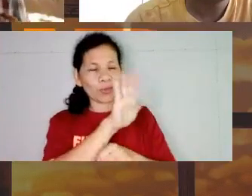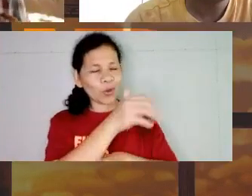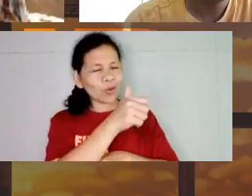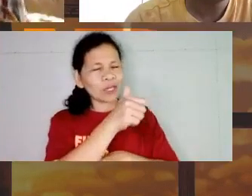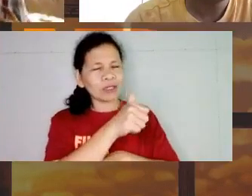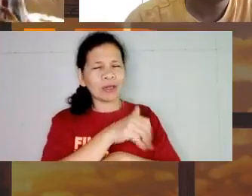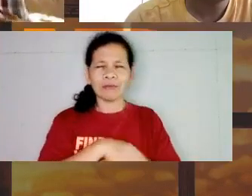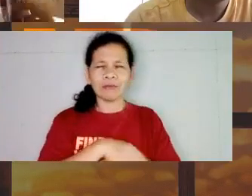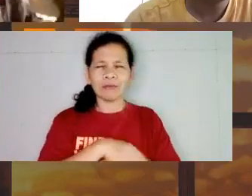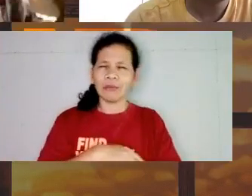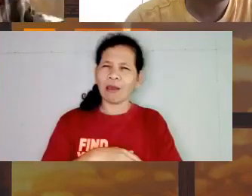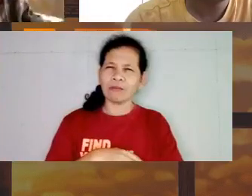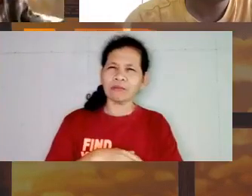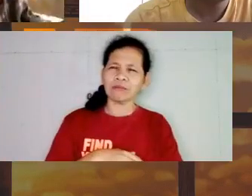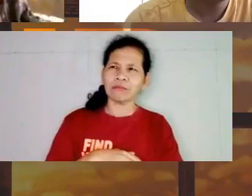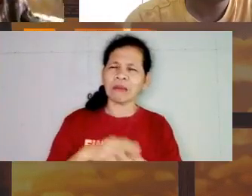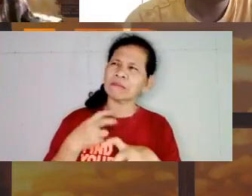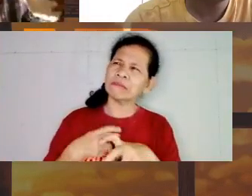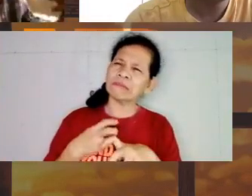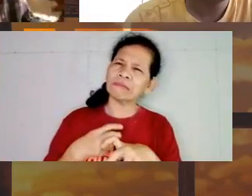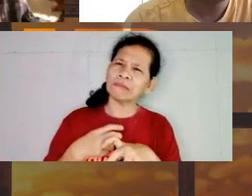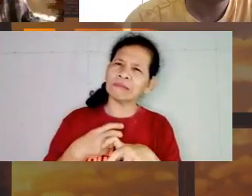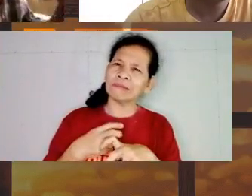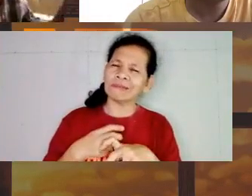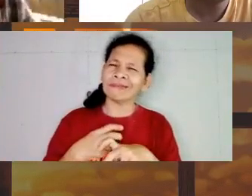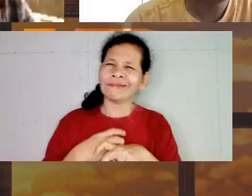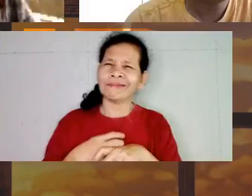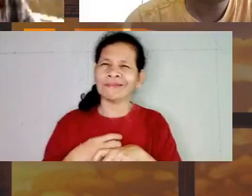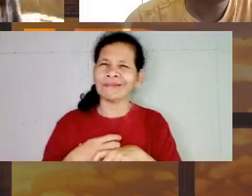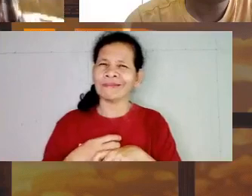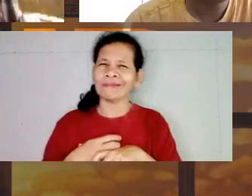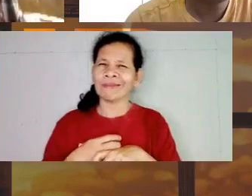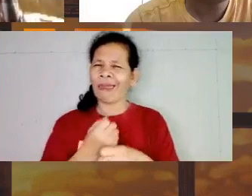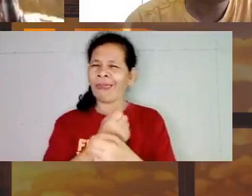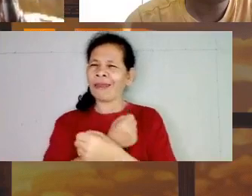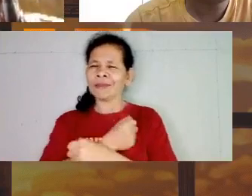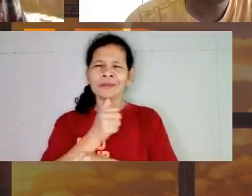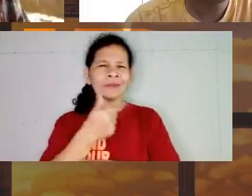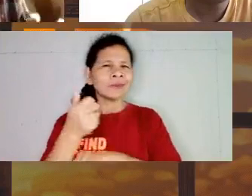Mahirap na ito. Ang pagmahal natin sa kapwa.